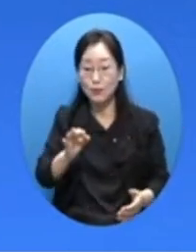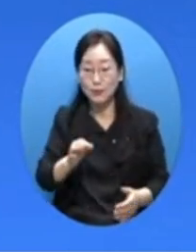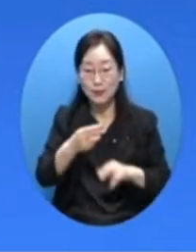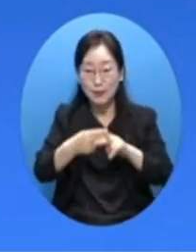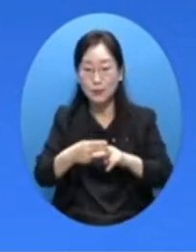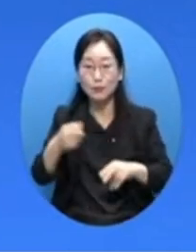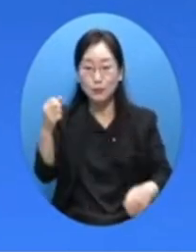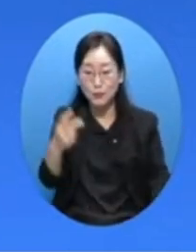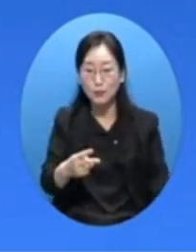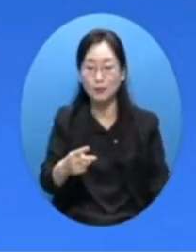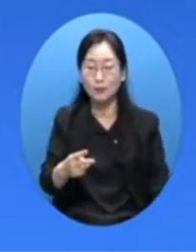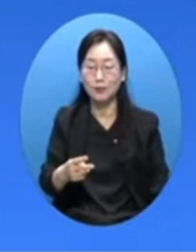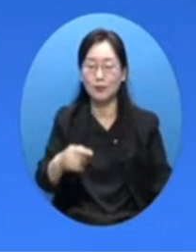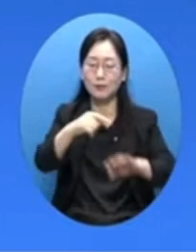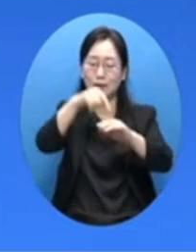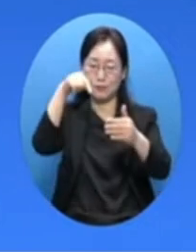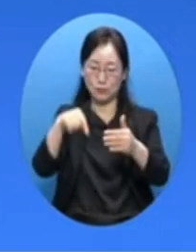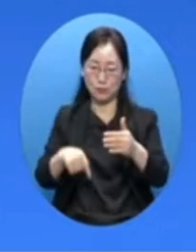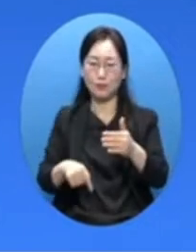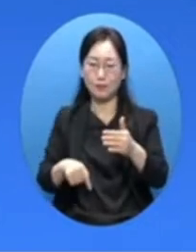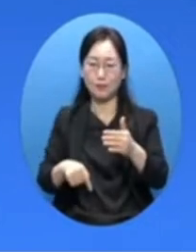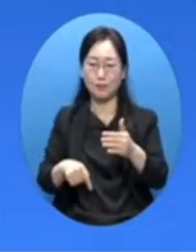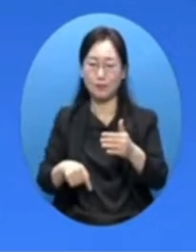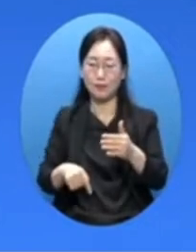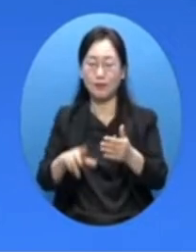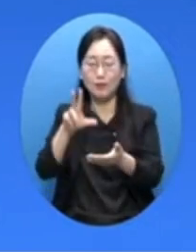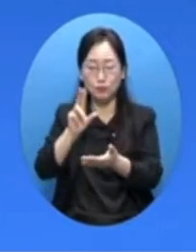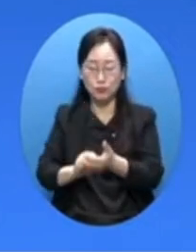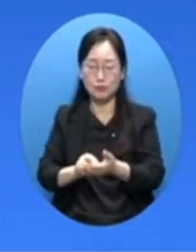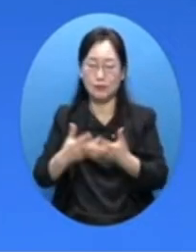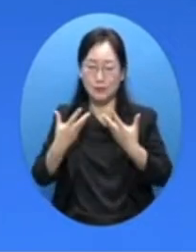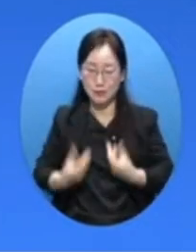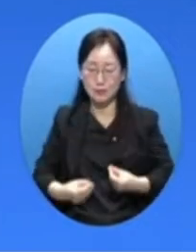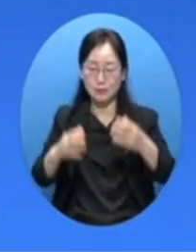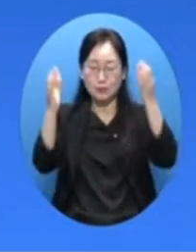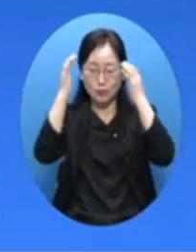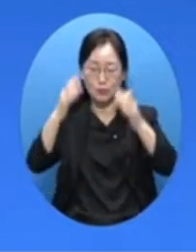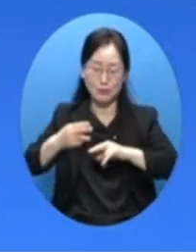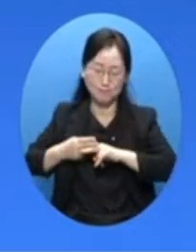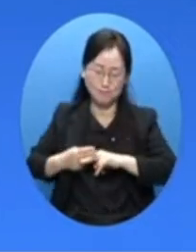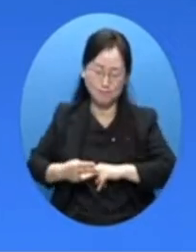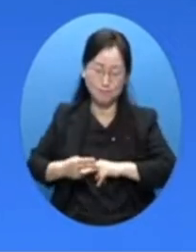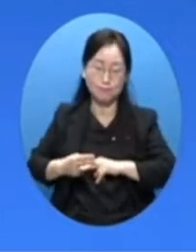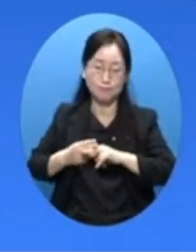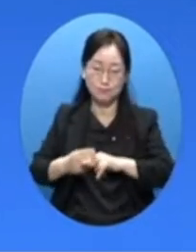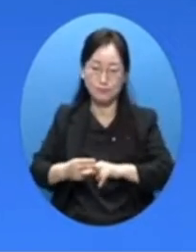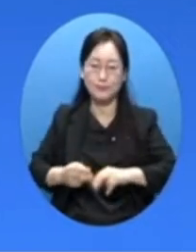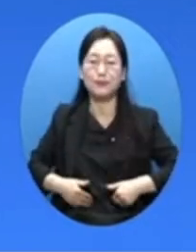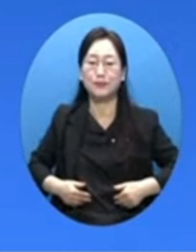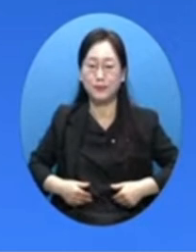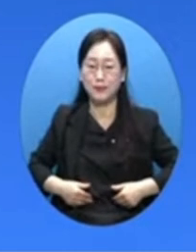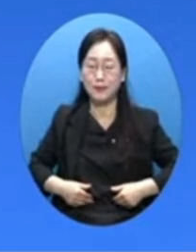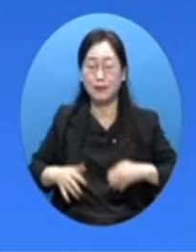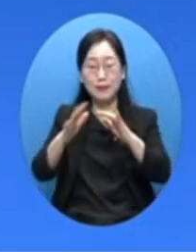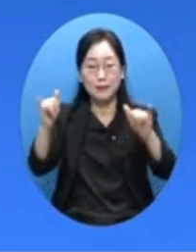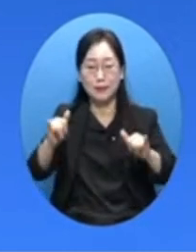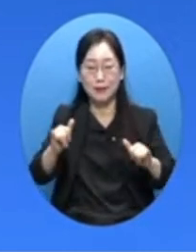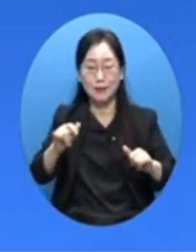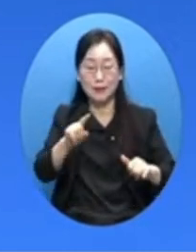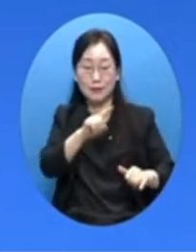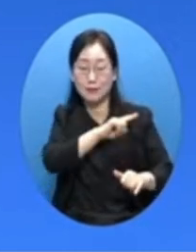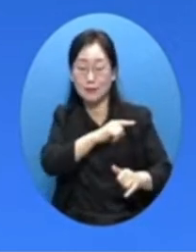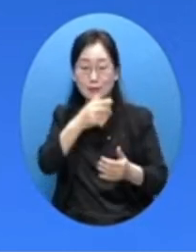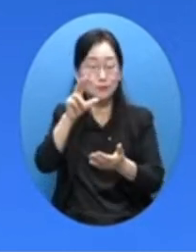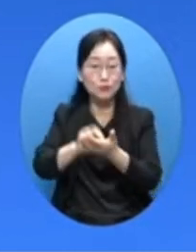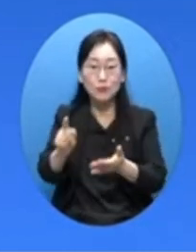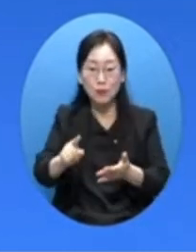아니라 내 마음속에는 문제도 절망도 고통도 다스려야 되는 것입니다. 사람들이 가장 큰 문제는 자기를